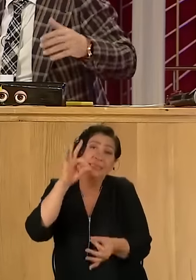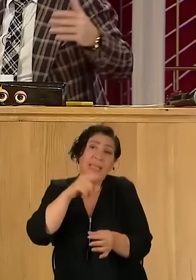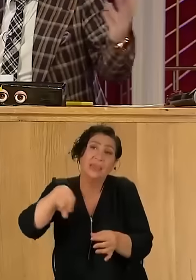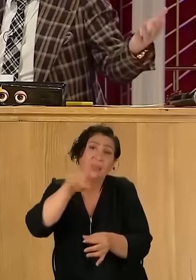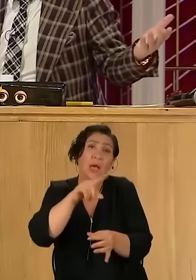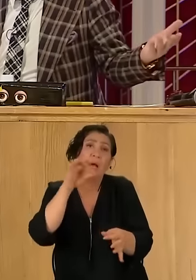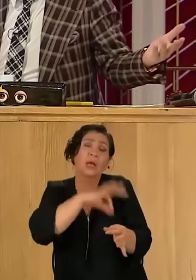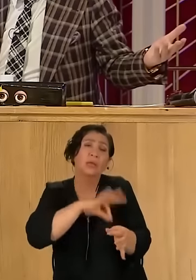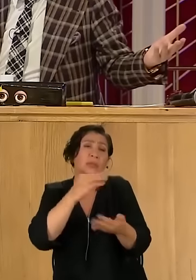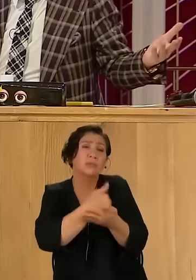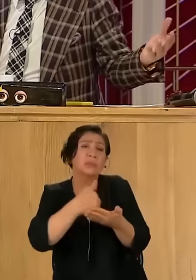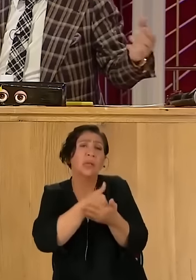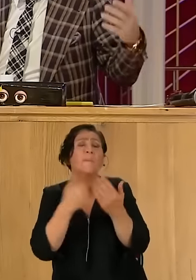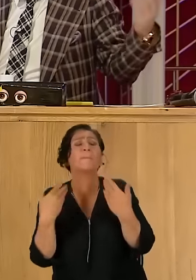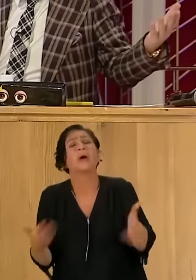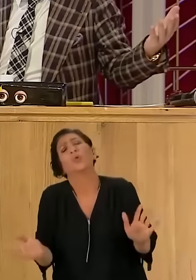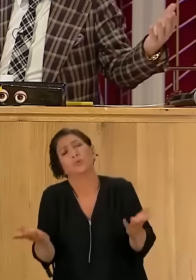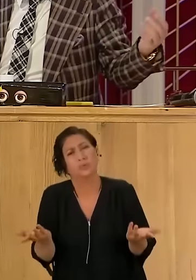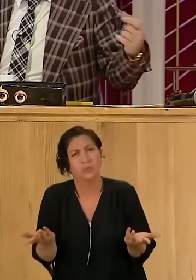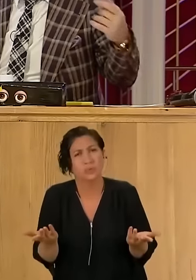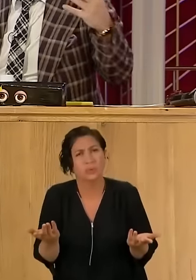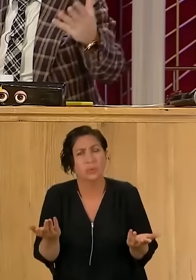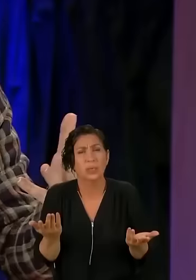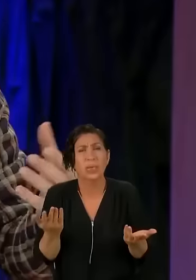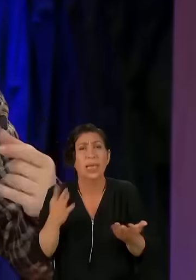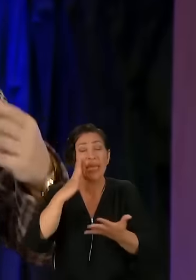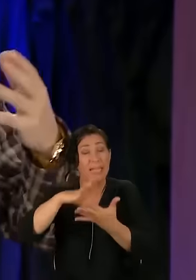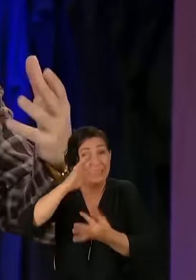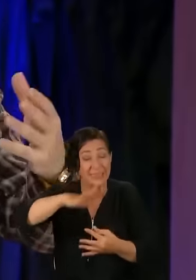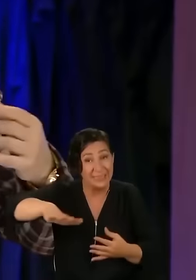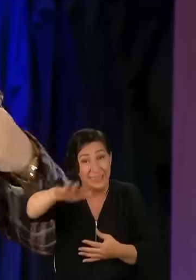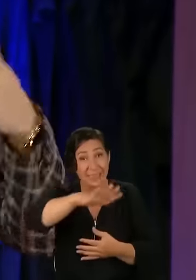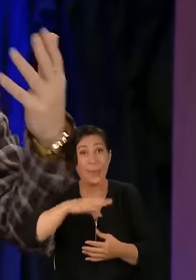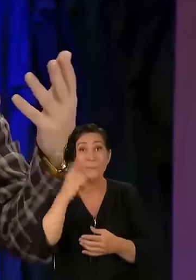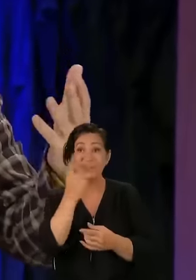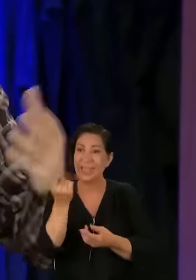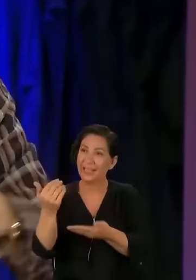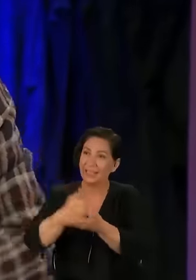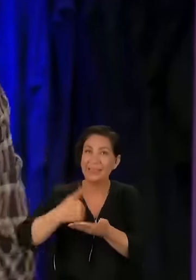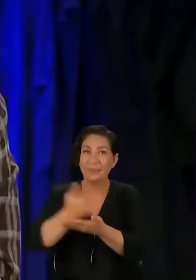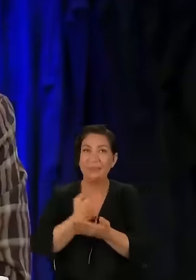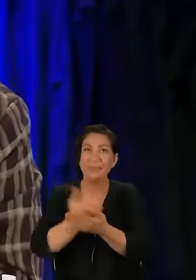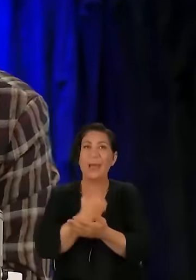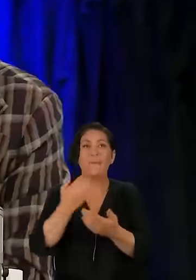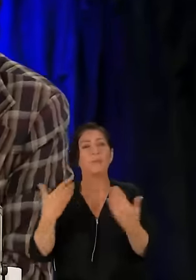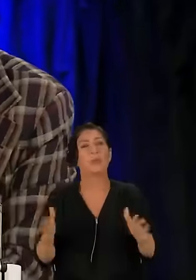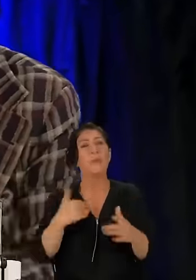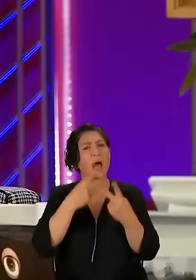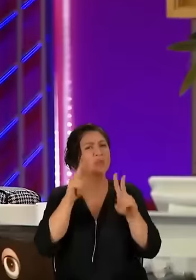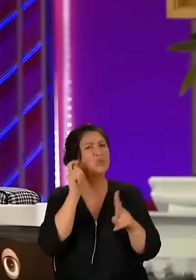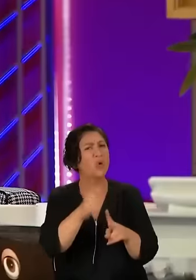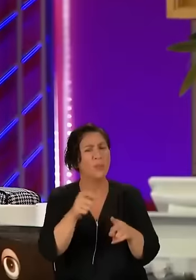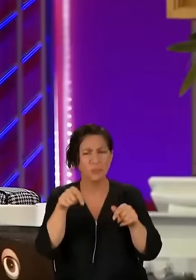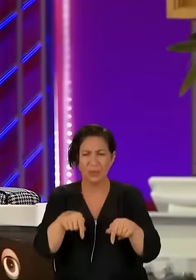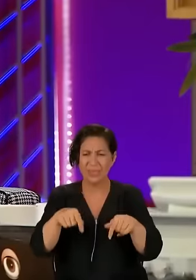da kazanmasına bayılıyoruz. Bayılıyor insanlar. Yani insanlar birisinin kazanmasına bayılıyor. Ben açıkçası söyleyeyim,